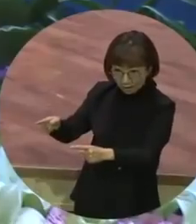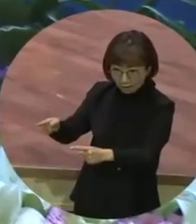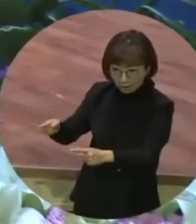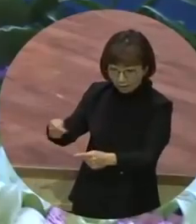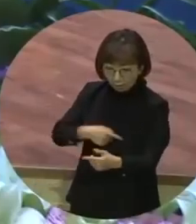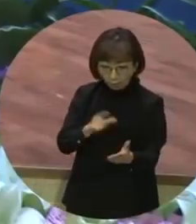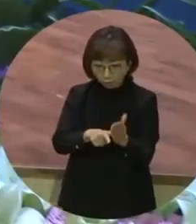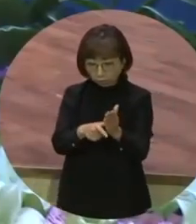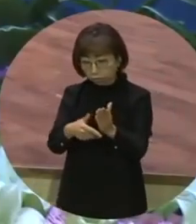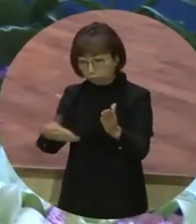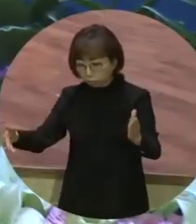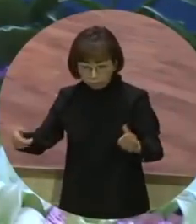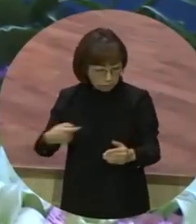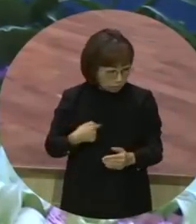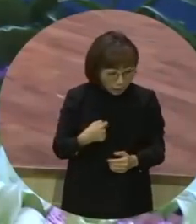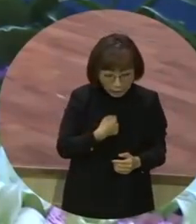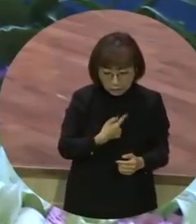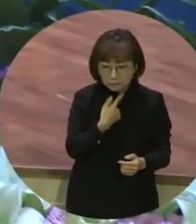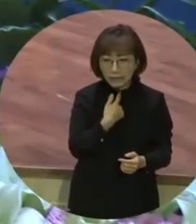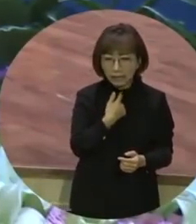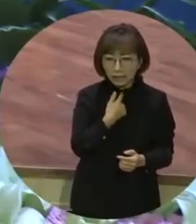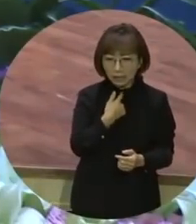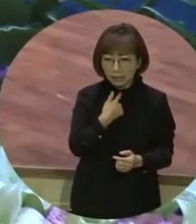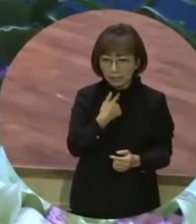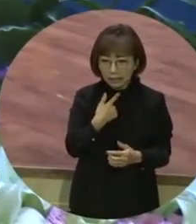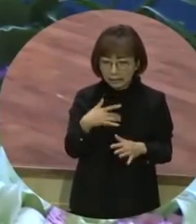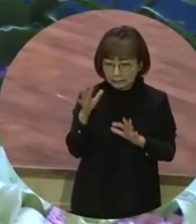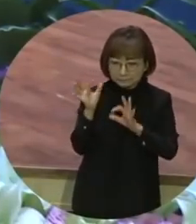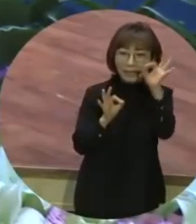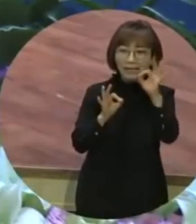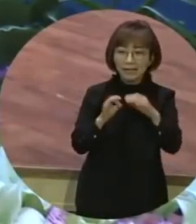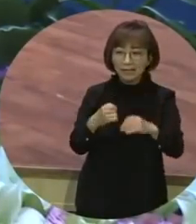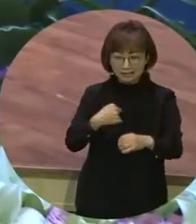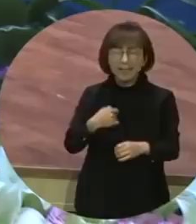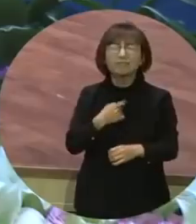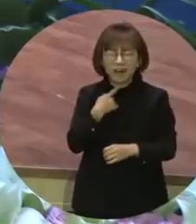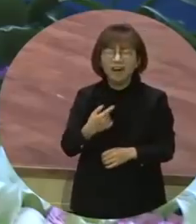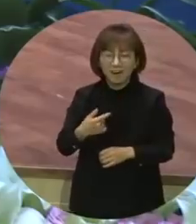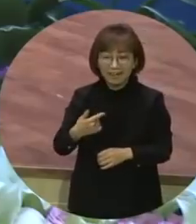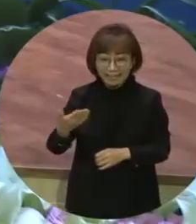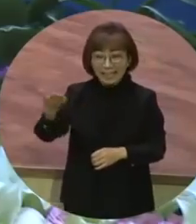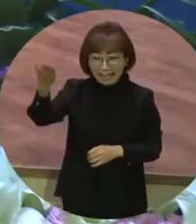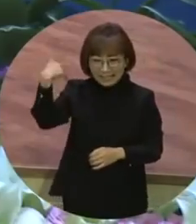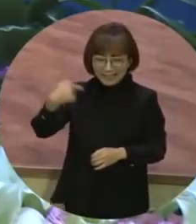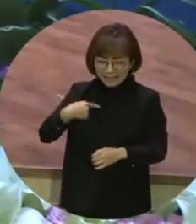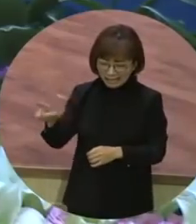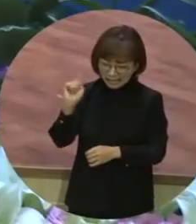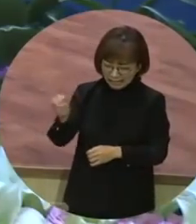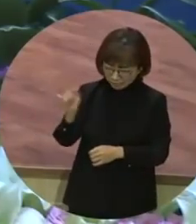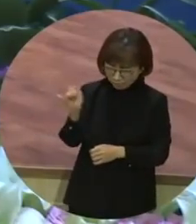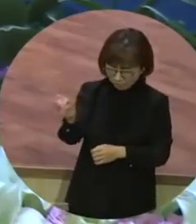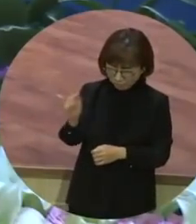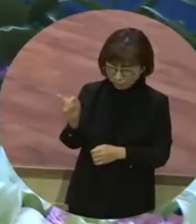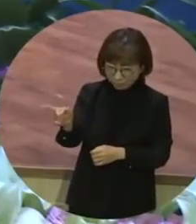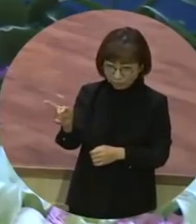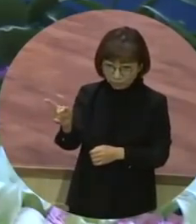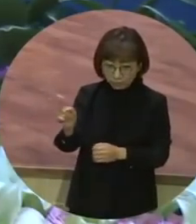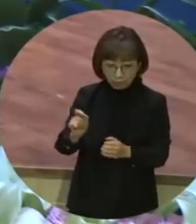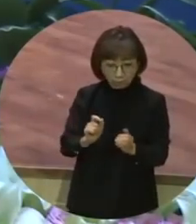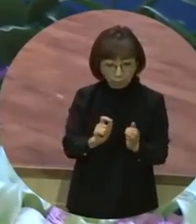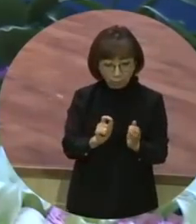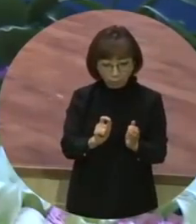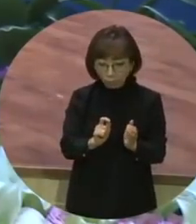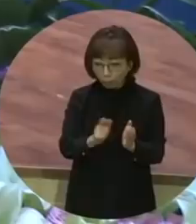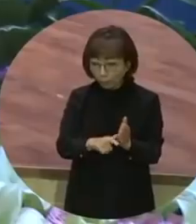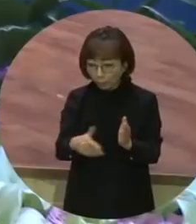내가 거짓을 하고 있는 거 못 느꼈습니까? 그런 적 없습니까? 저는 있어요. 남 막 판단했던데 몇 시간 안 지났어요.